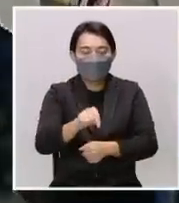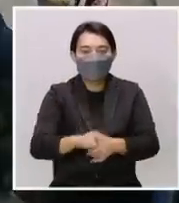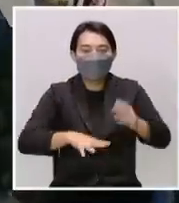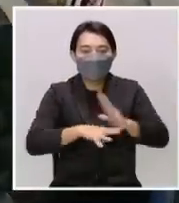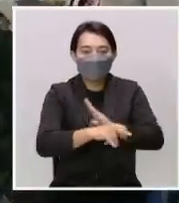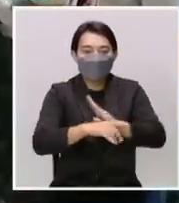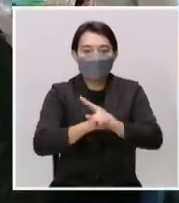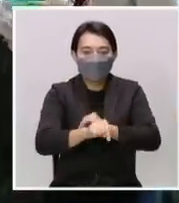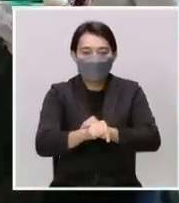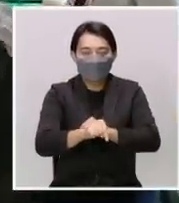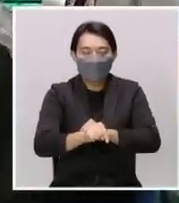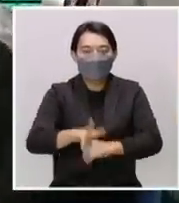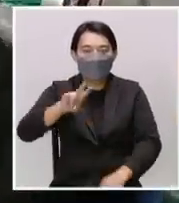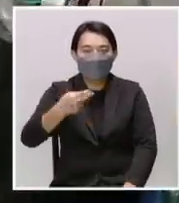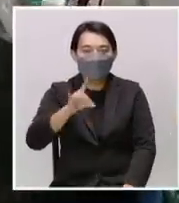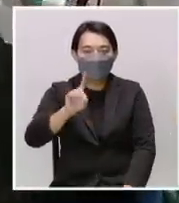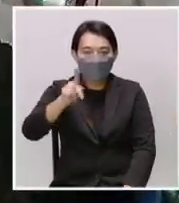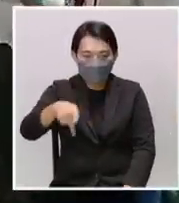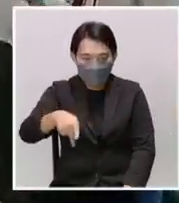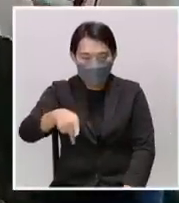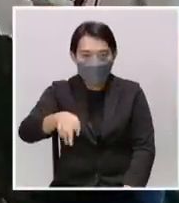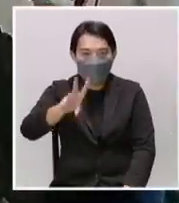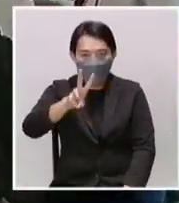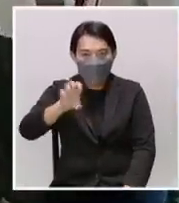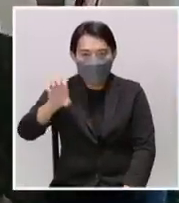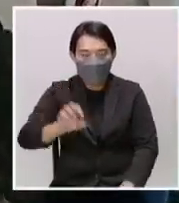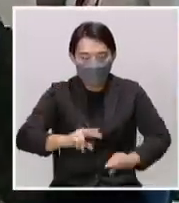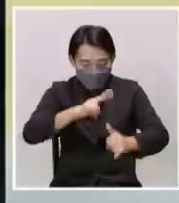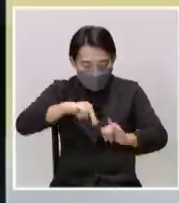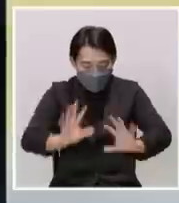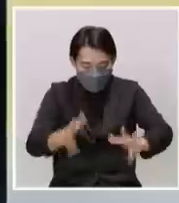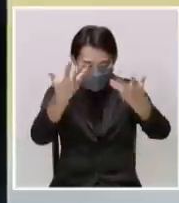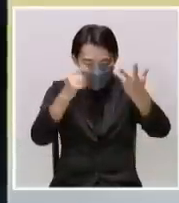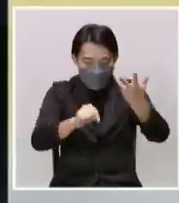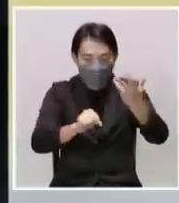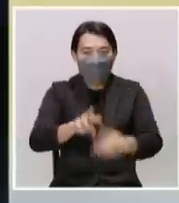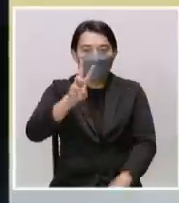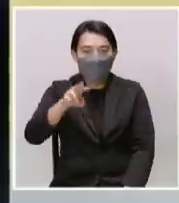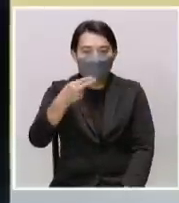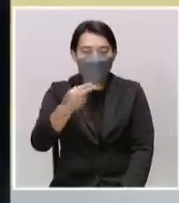ระบาดสะสมล่าสุด 78,600 รายรักษาหายป่วยสะสม